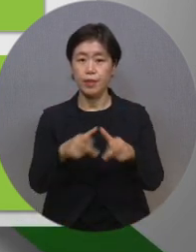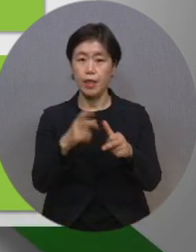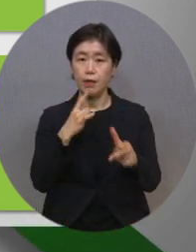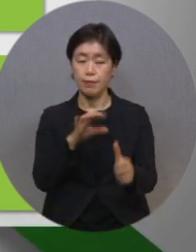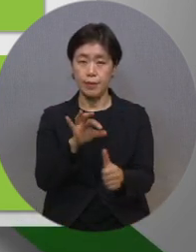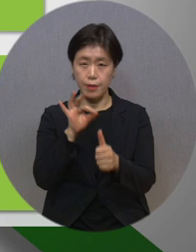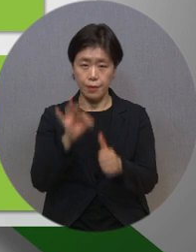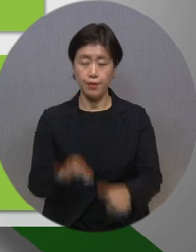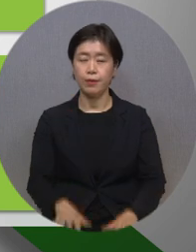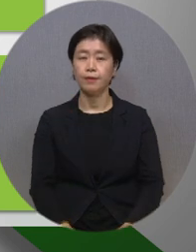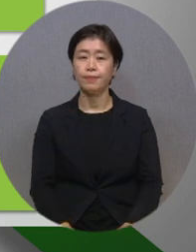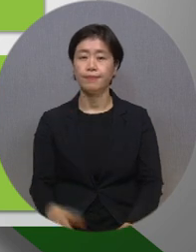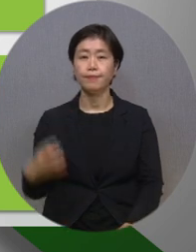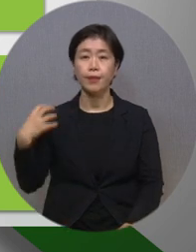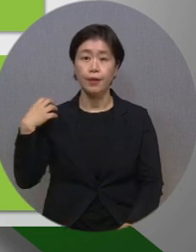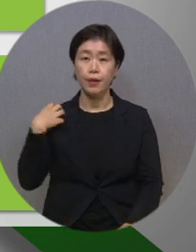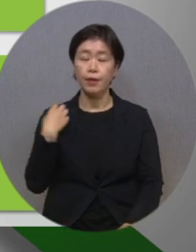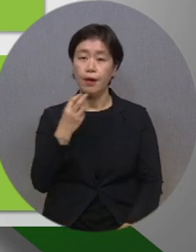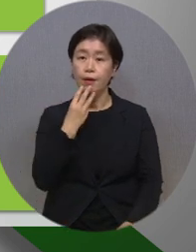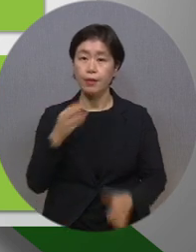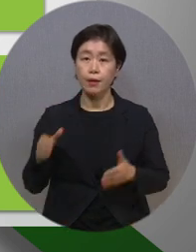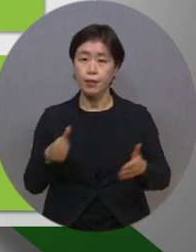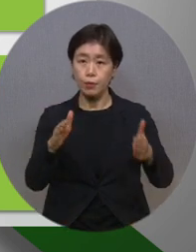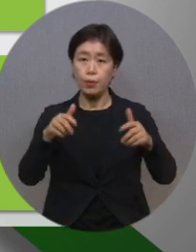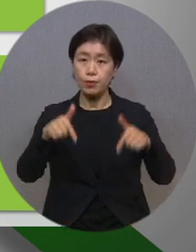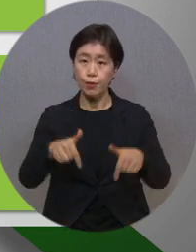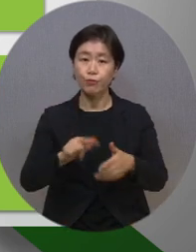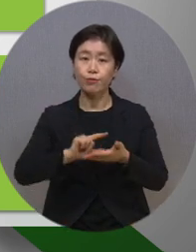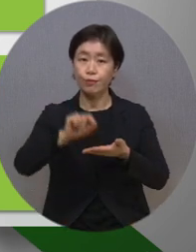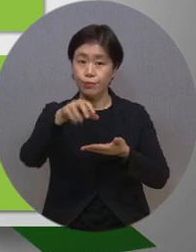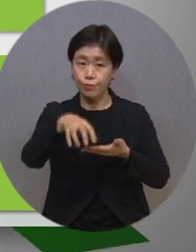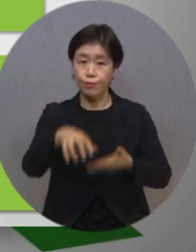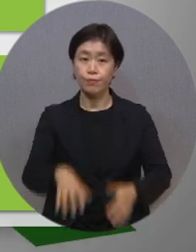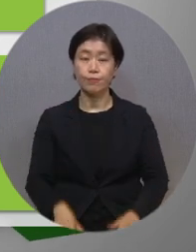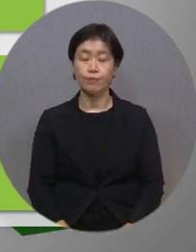장애인만 채용하며 담당 지사는 경기 서부지사입니다.